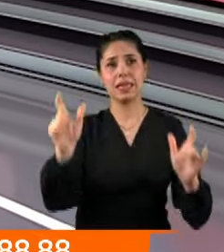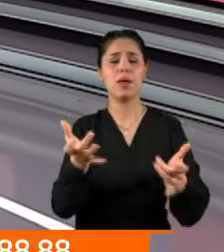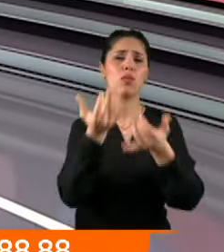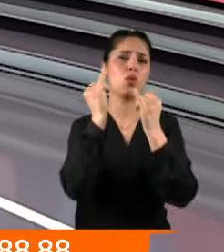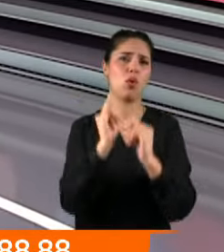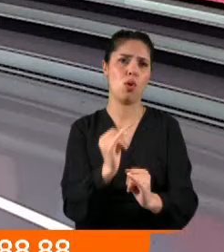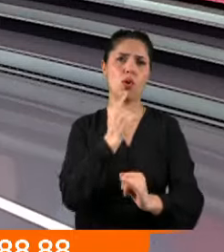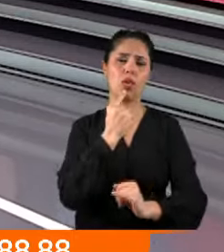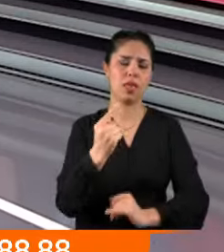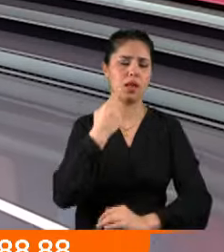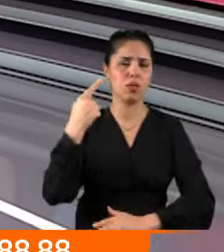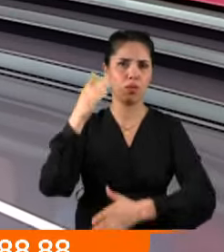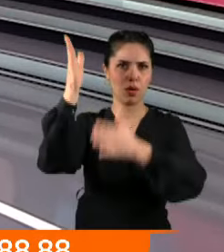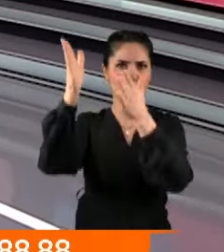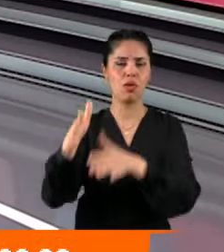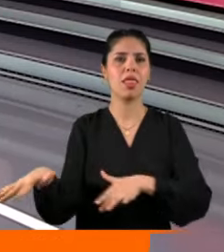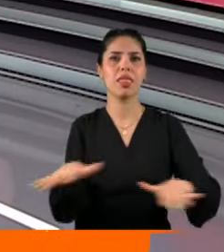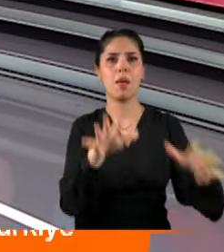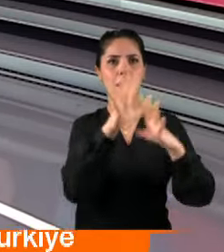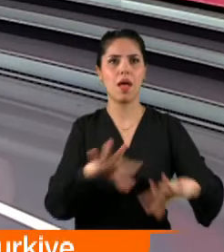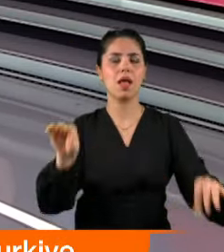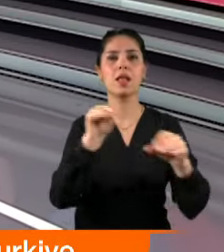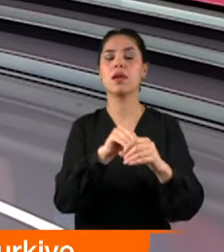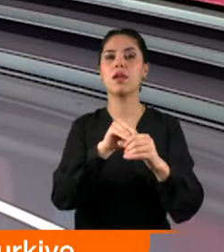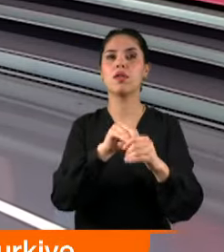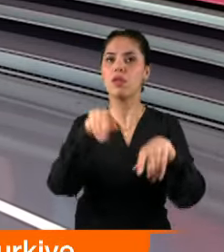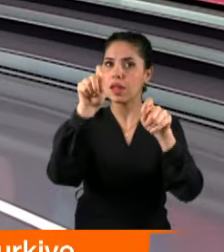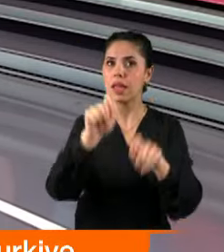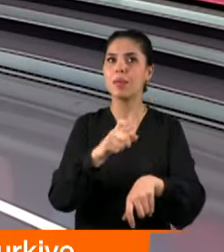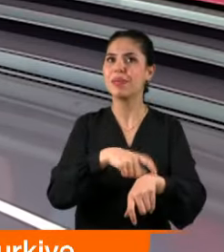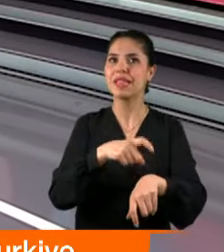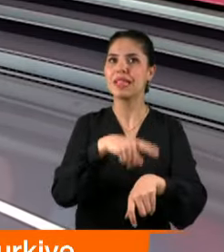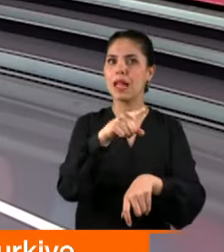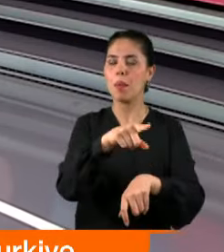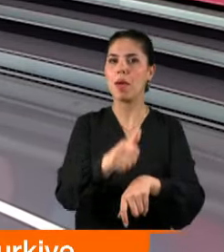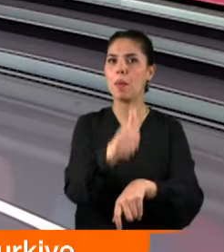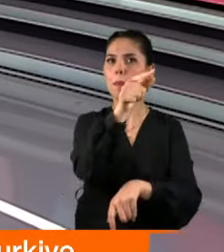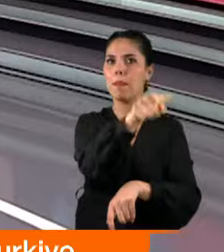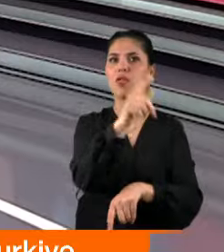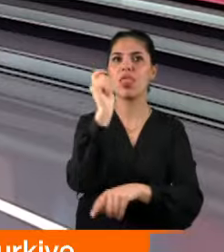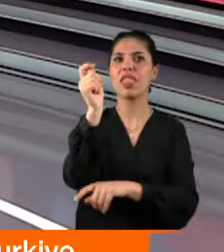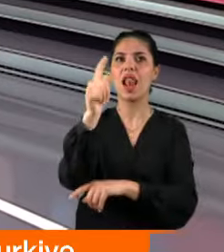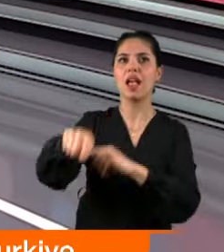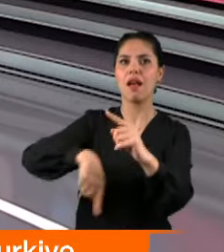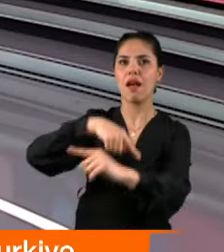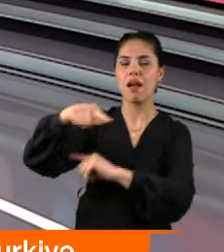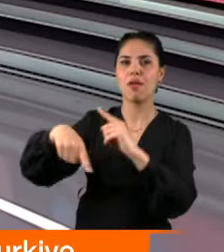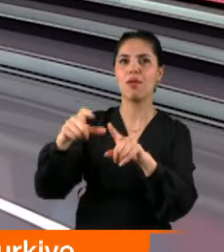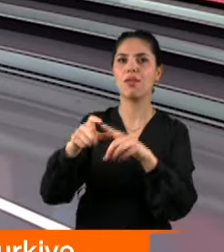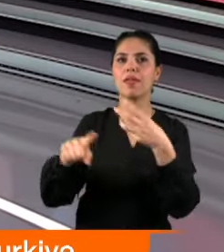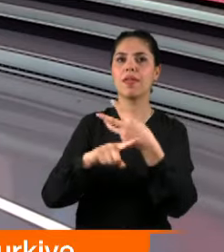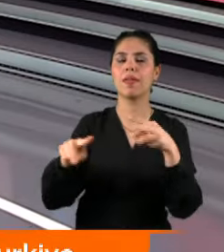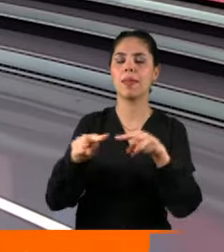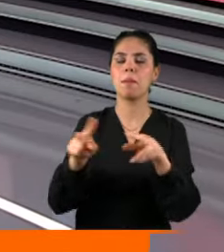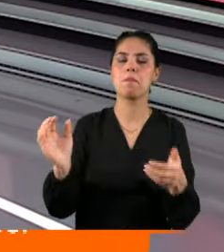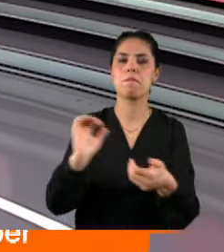dedi Cumhurbaşkanı. Depreme hazırlık için sarf edilmesi gereken vakitte mevcut başkan delege avlarında demle pazarlıkta